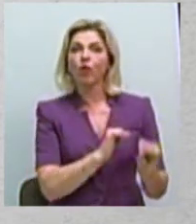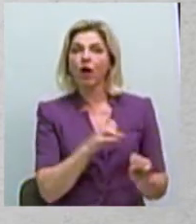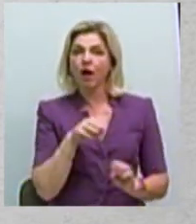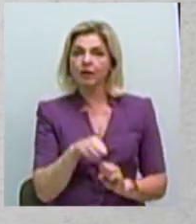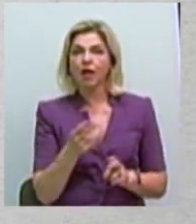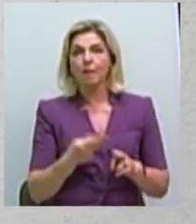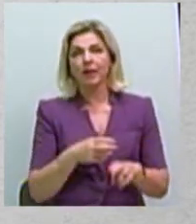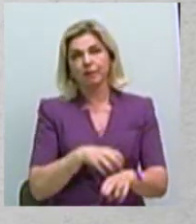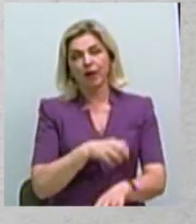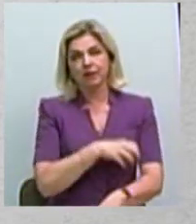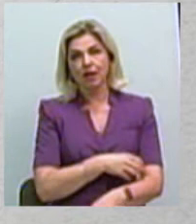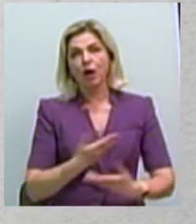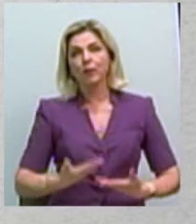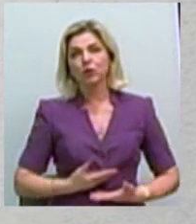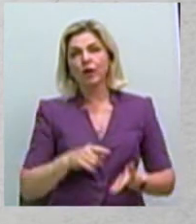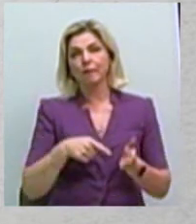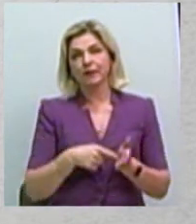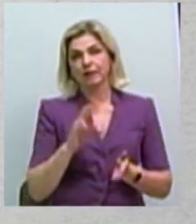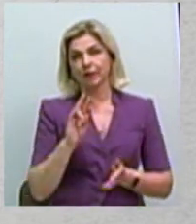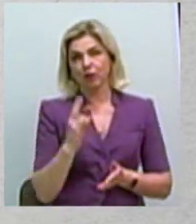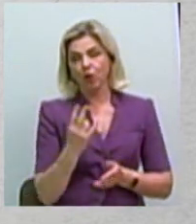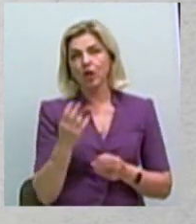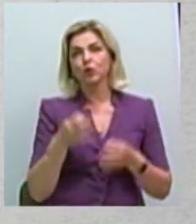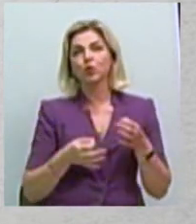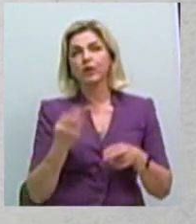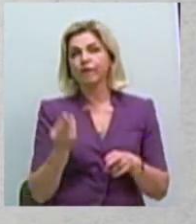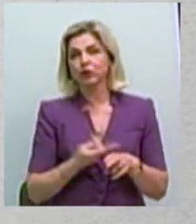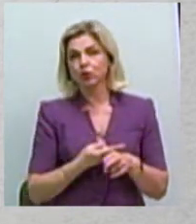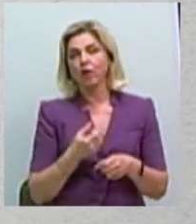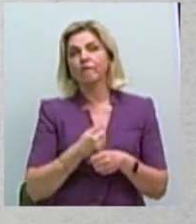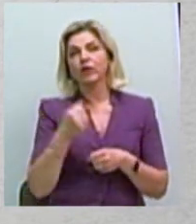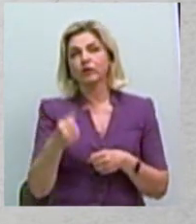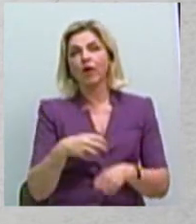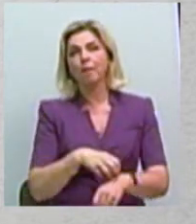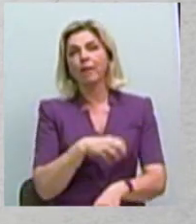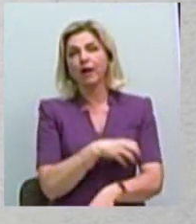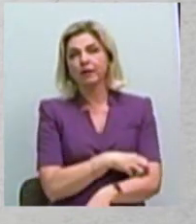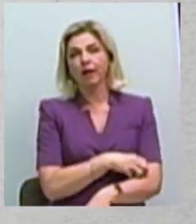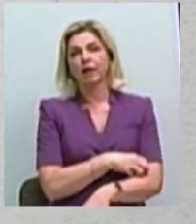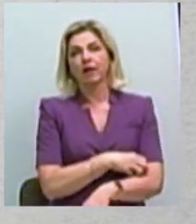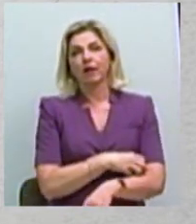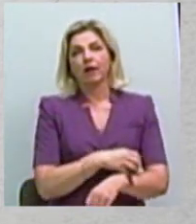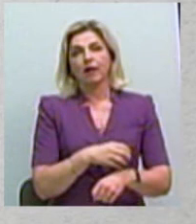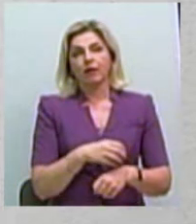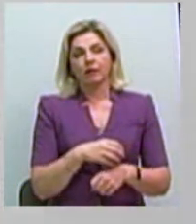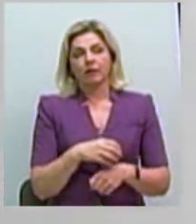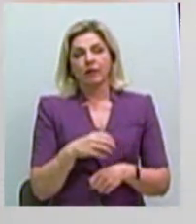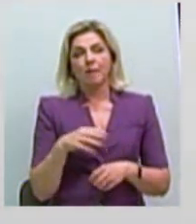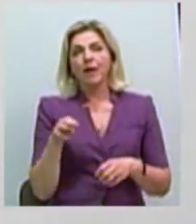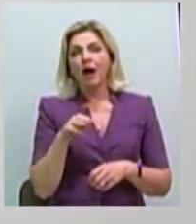Безпартійний. Проживає в місті Миколаєві. Судимість відсутня. Суб'єкт висування – політична партія Рух нових сил Михайла